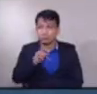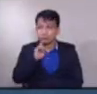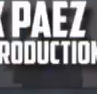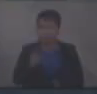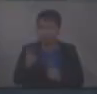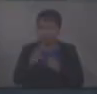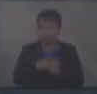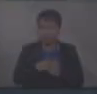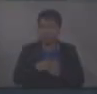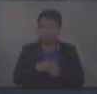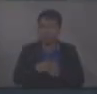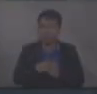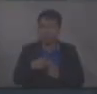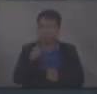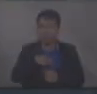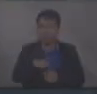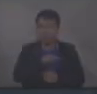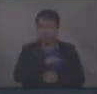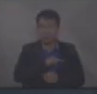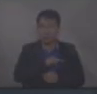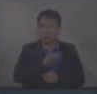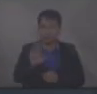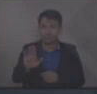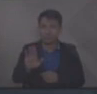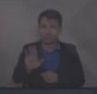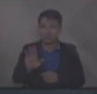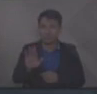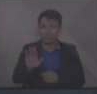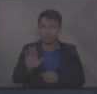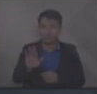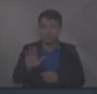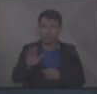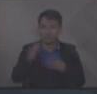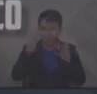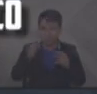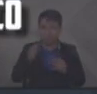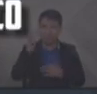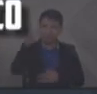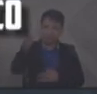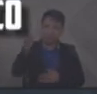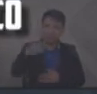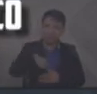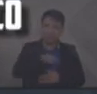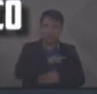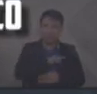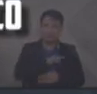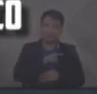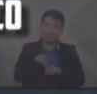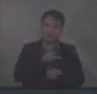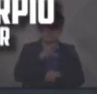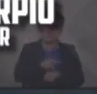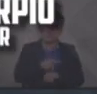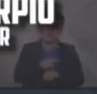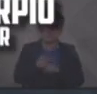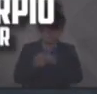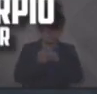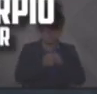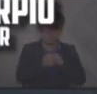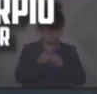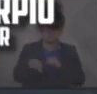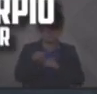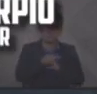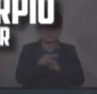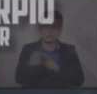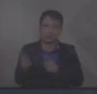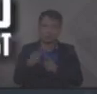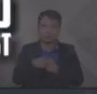ang kanilang ina-applyan. Dahil sa kanilang kamay nakasalalay ang kapakanan ng bayan. Samahan niyo po akong kilalanin ang